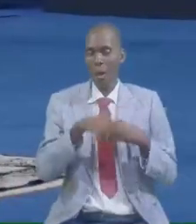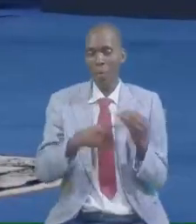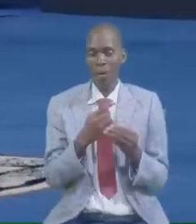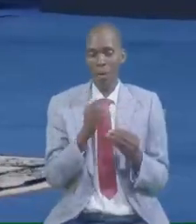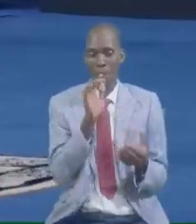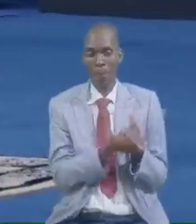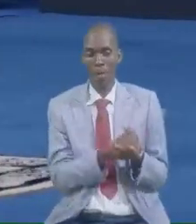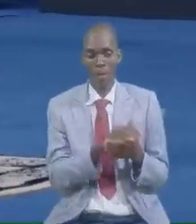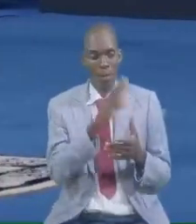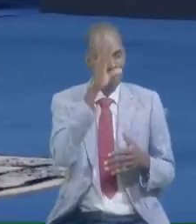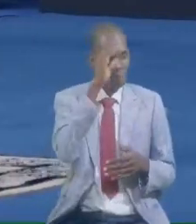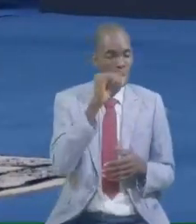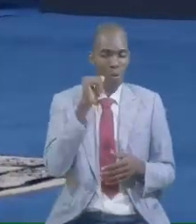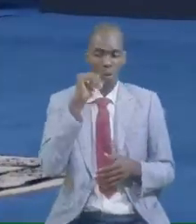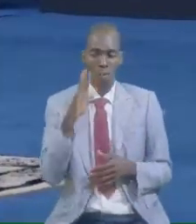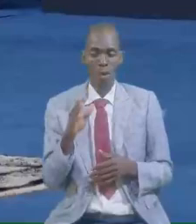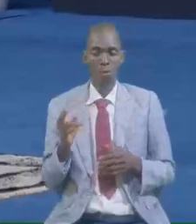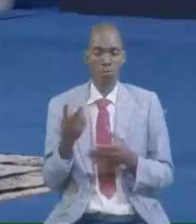terre, ils sont humains.